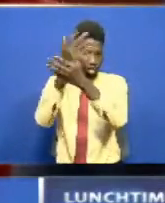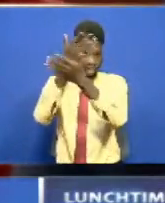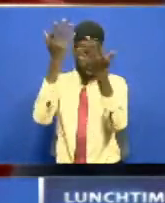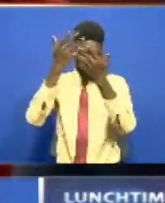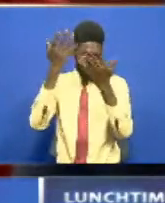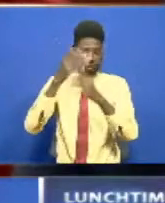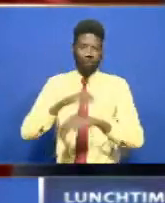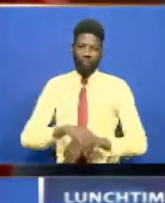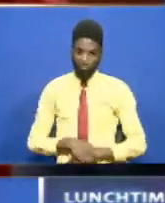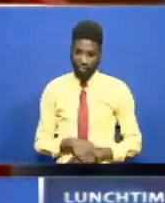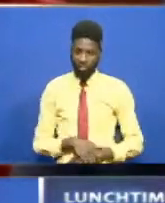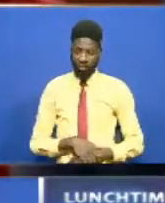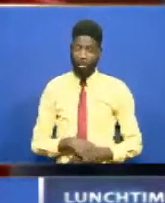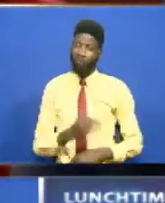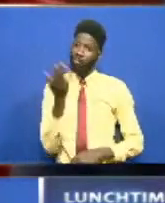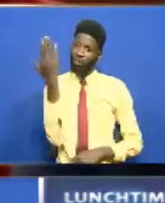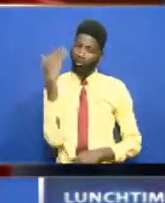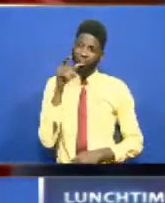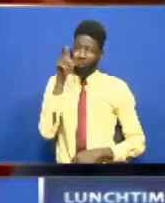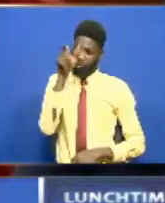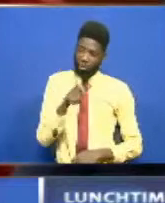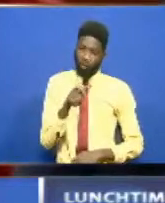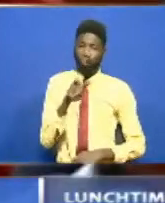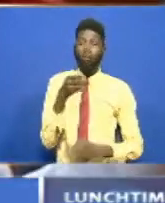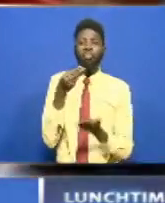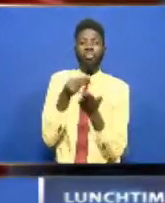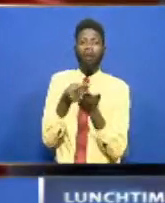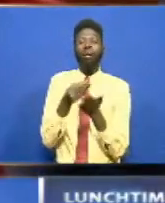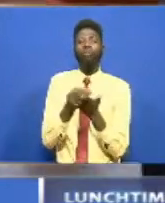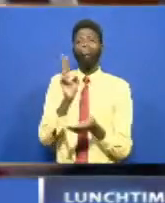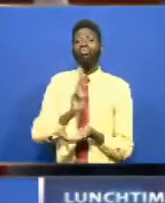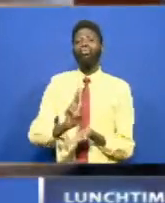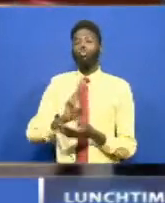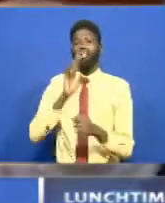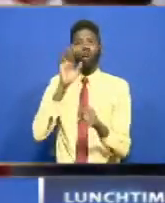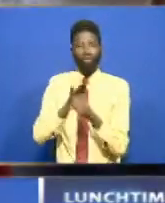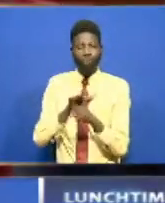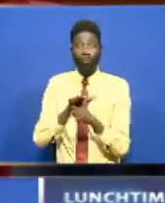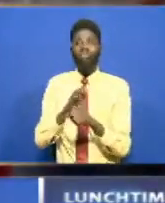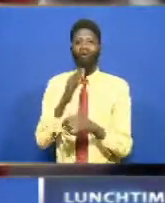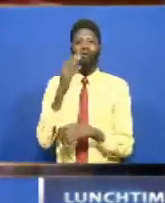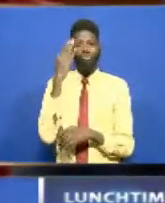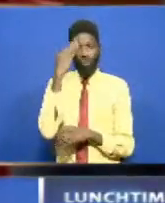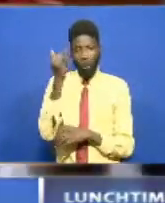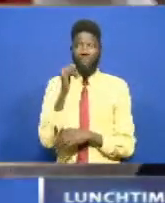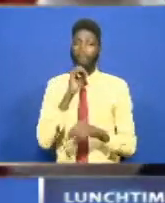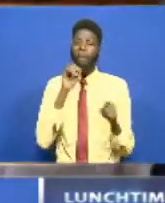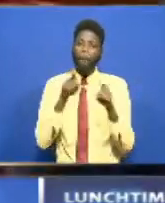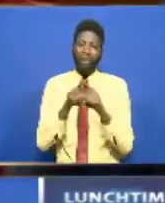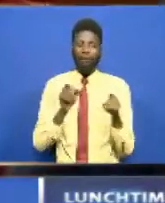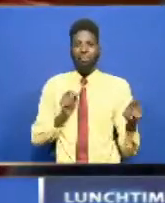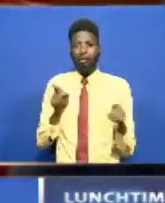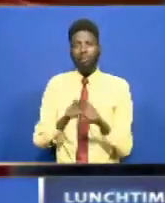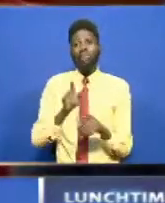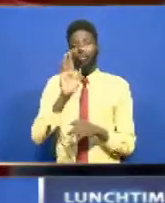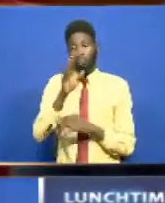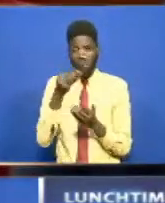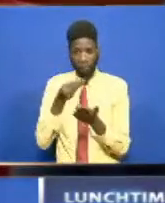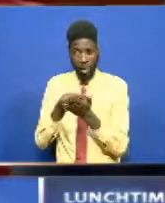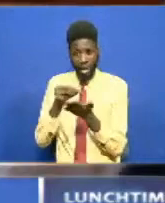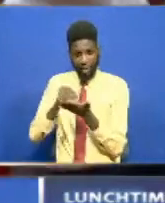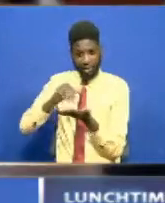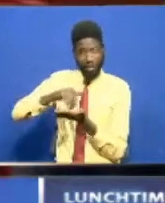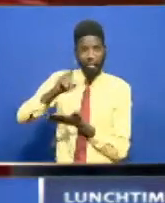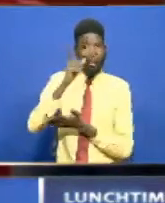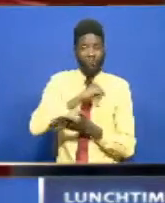ile gharama mtu alikuwa anatumia kwa sababu unakuja kuidraw pesa, umetumiwa na ndugu yako, ni dada yako ambaye kwa Amerika ama